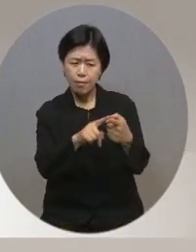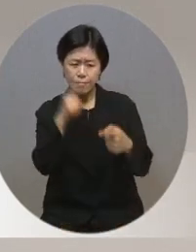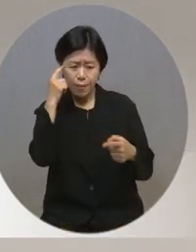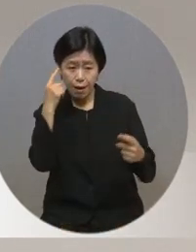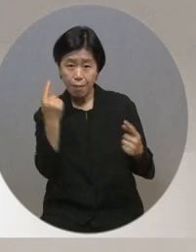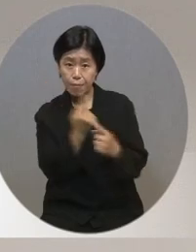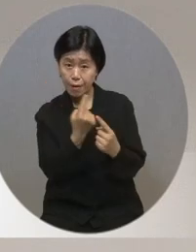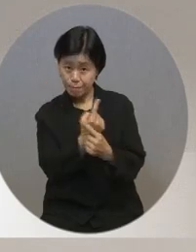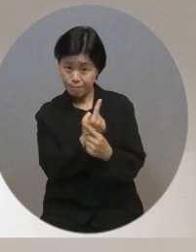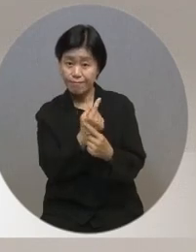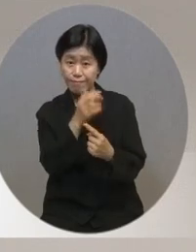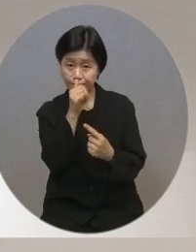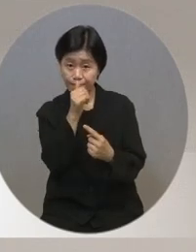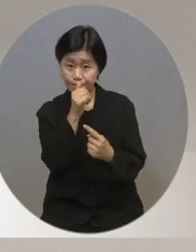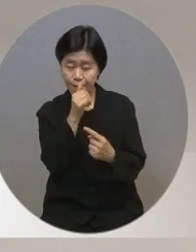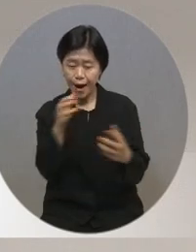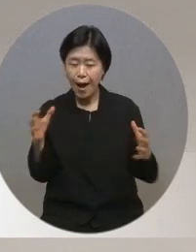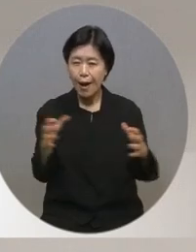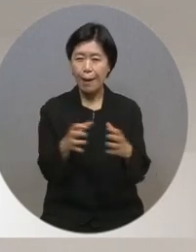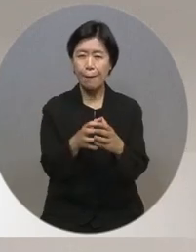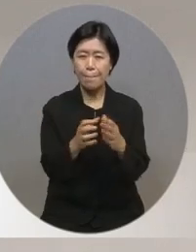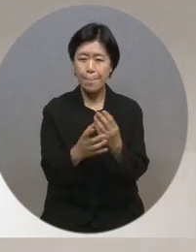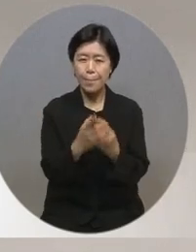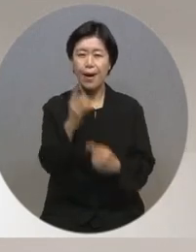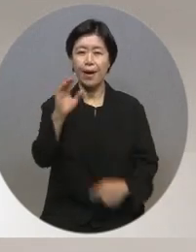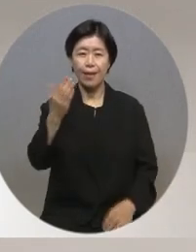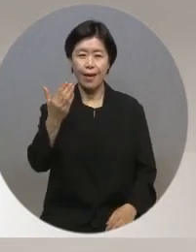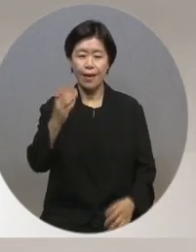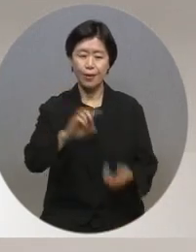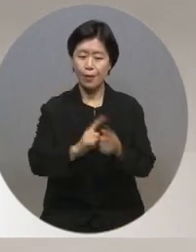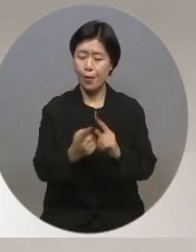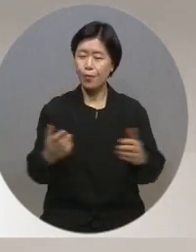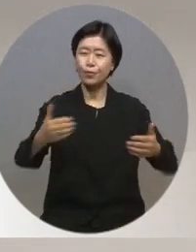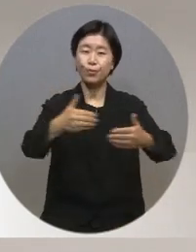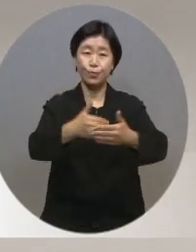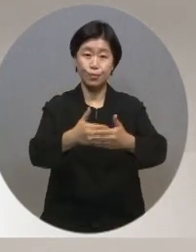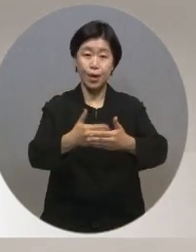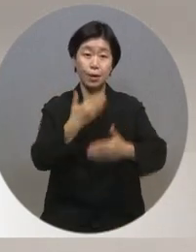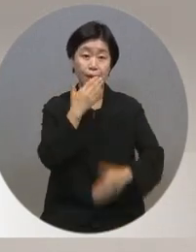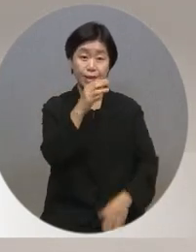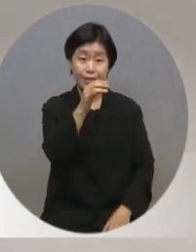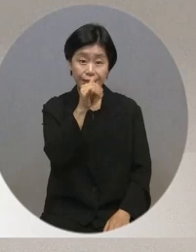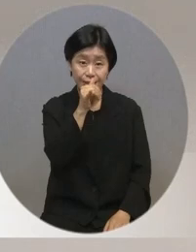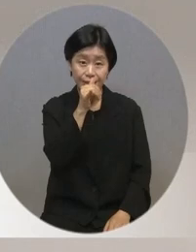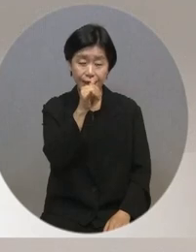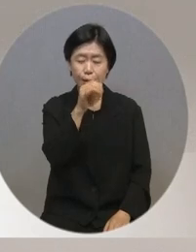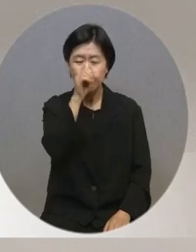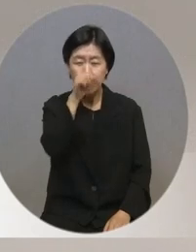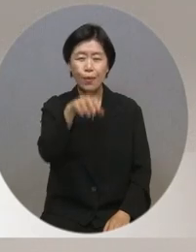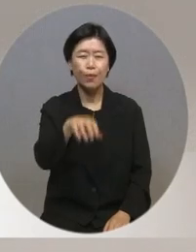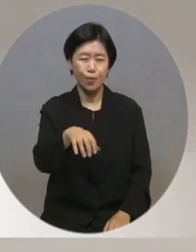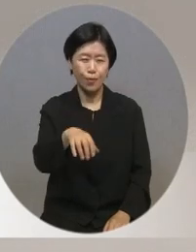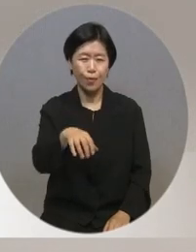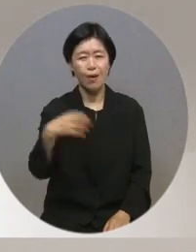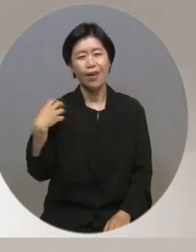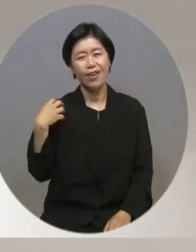전환을 통하여 통합하고 포옹하는 한 지역의 사랑방 역할하는